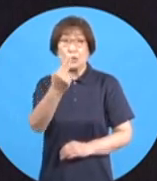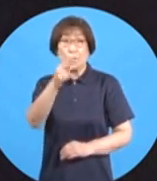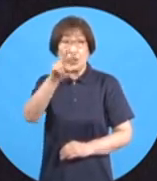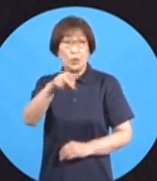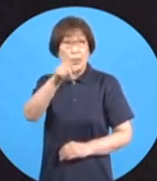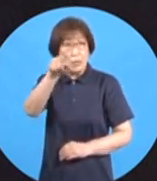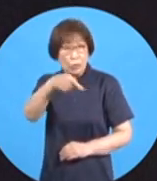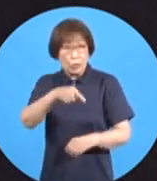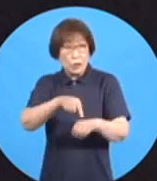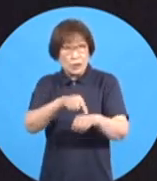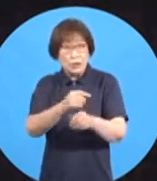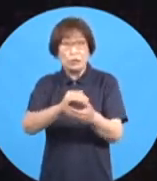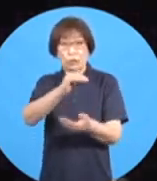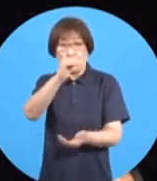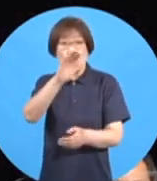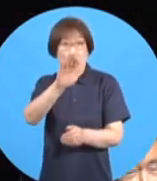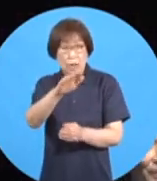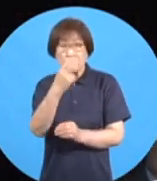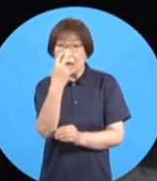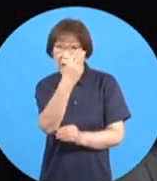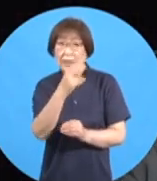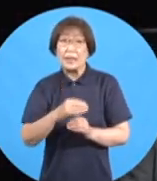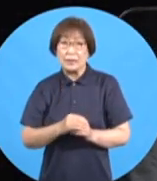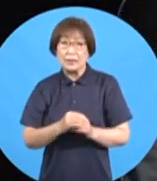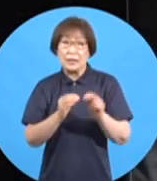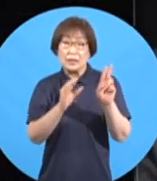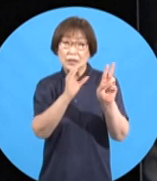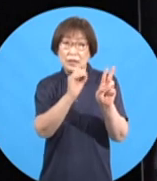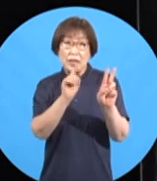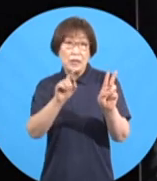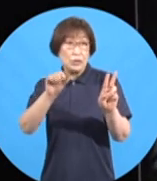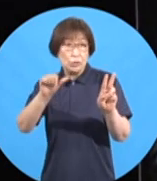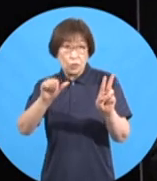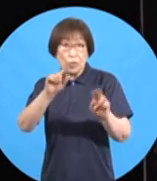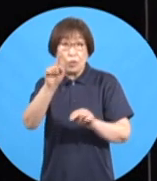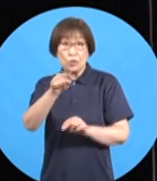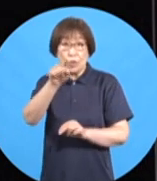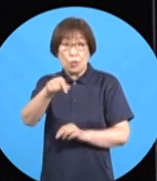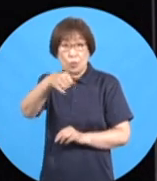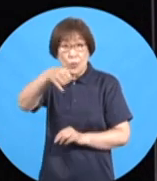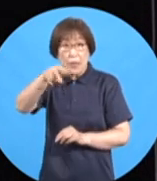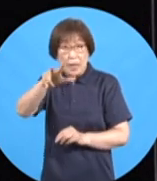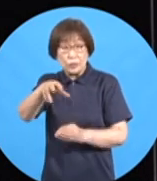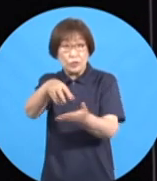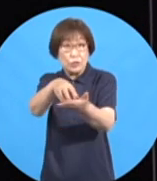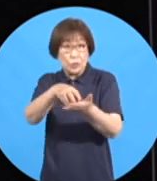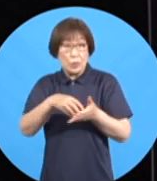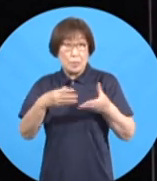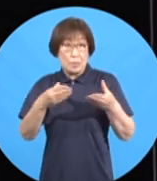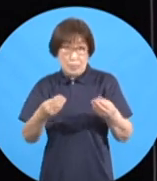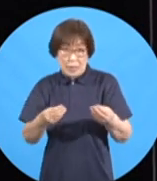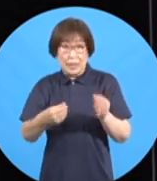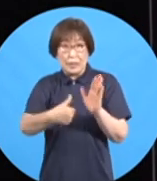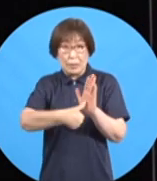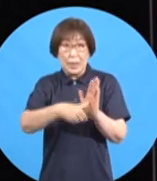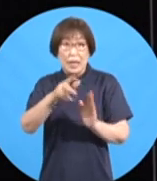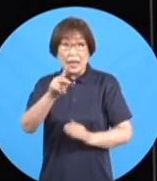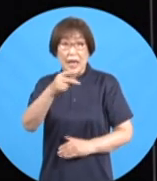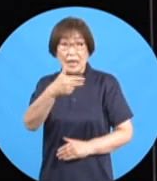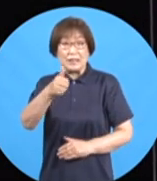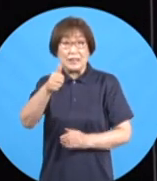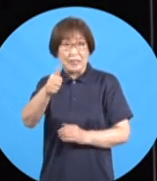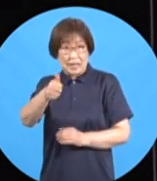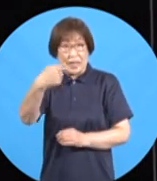質量があることを発見し、2015年にノーベル物理学賞を受賞した梶田隆昭教授